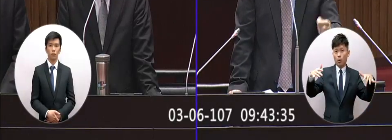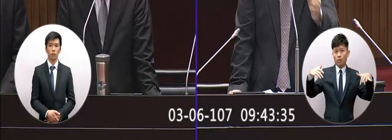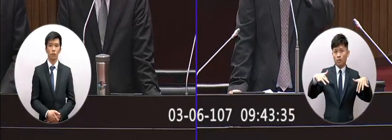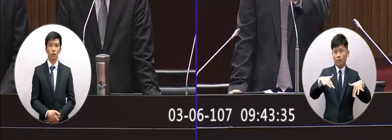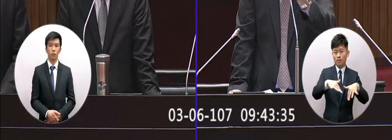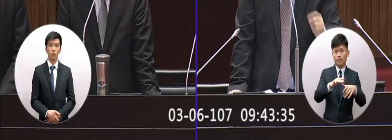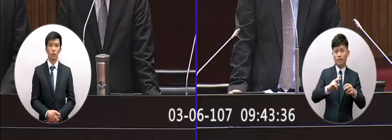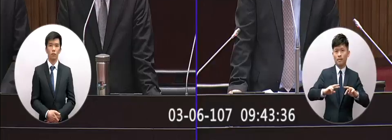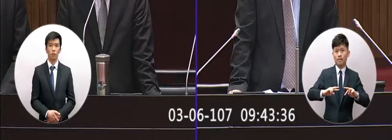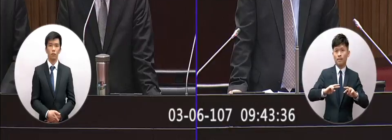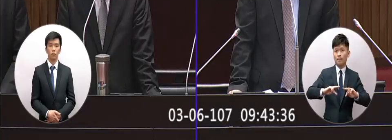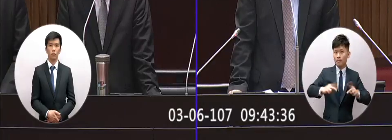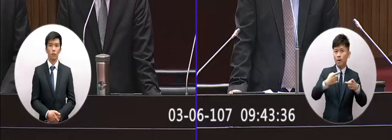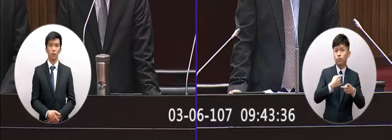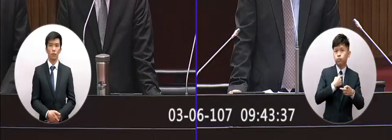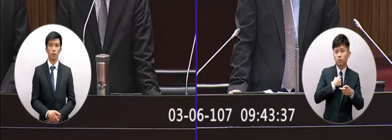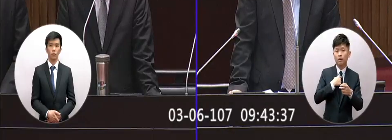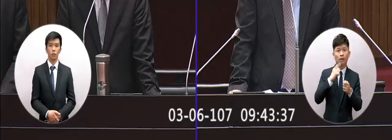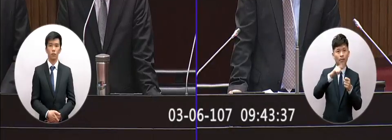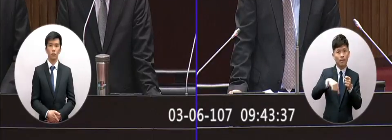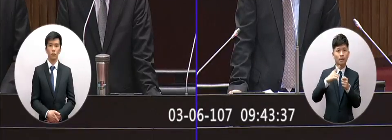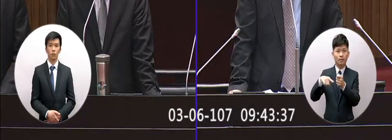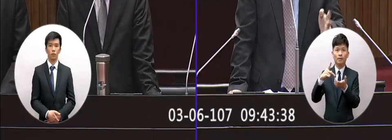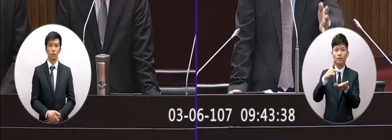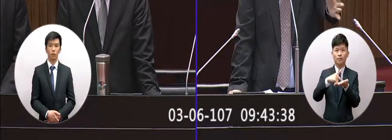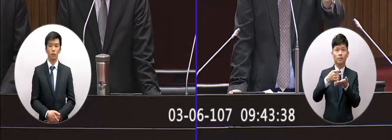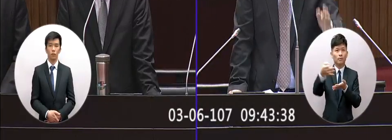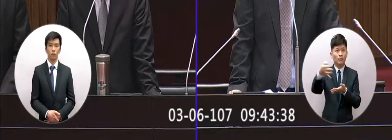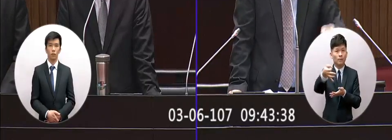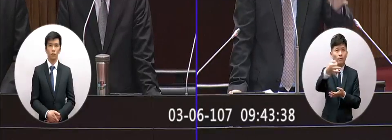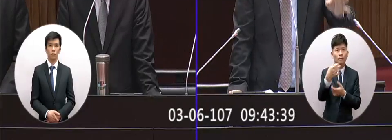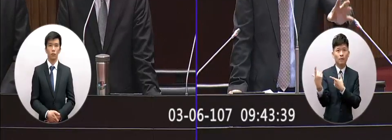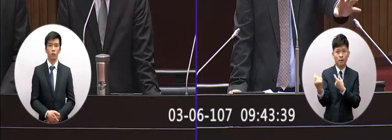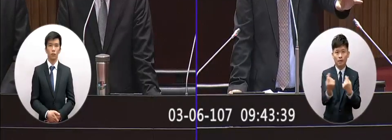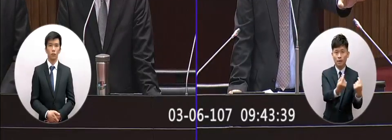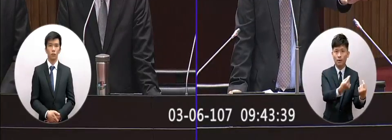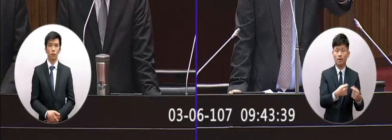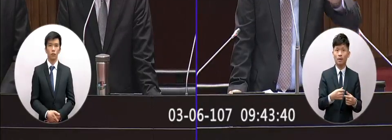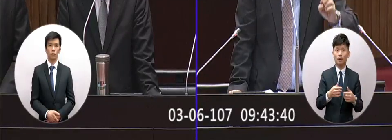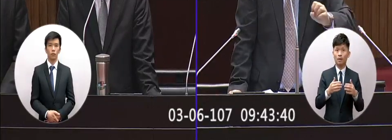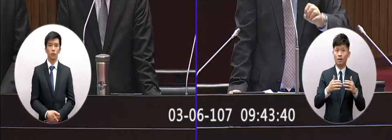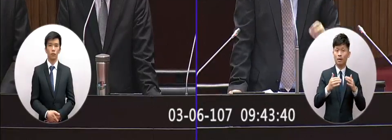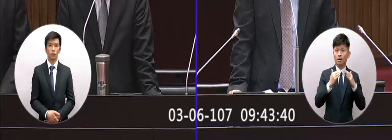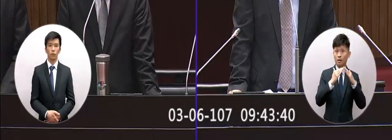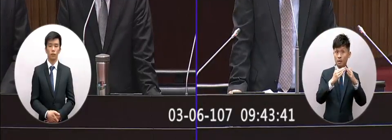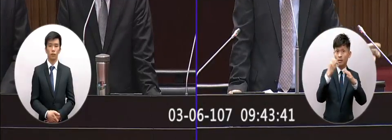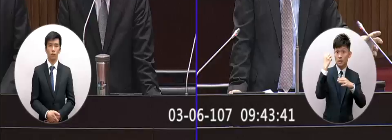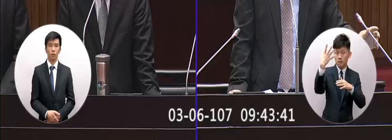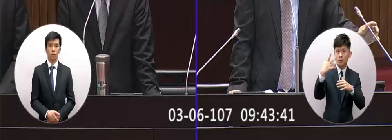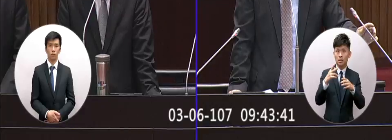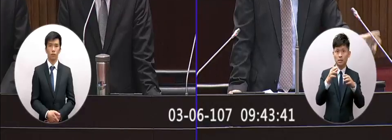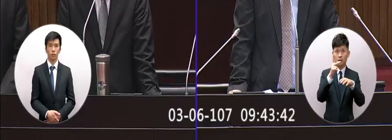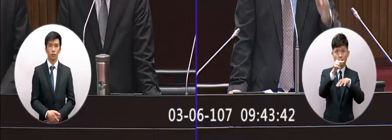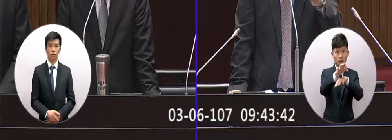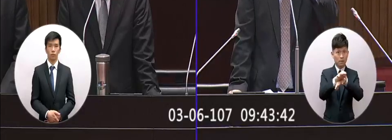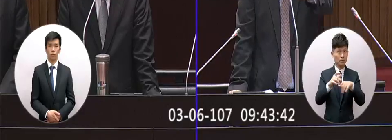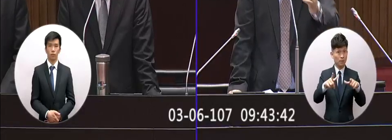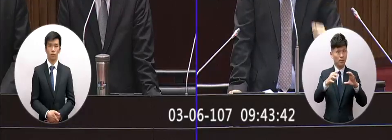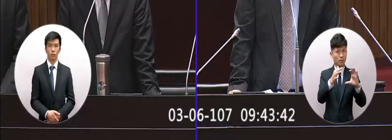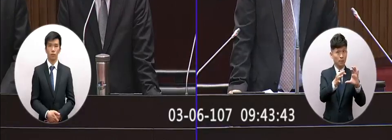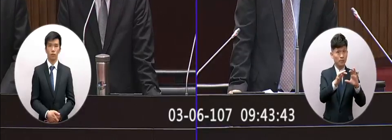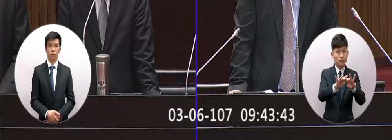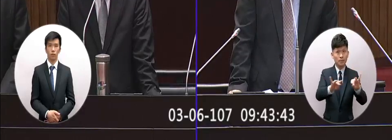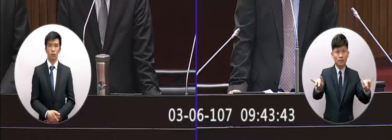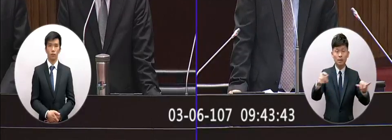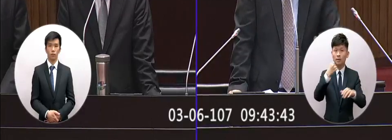租的？每年我还要缴租金给台糖。我道路开辟新市镇要开辟这个科学园区，我还要跟台